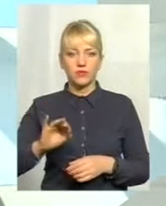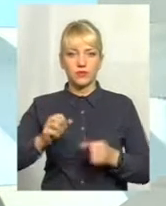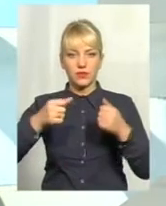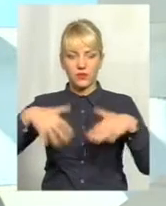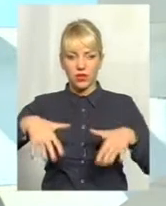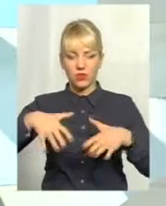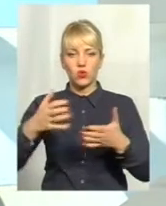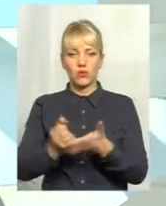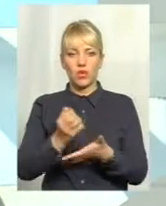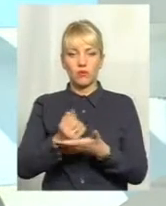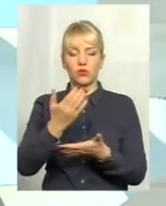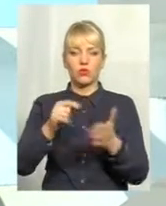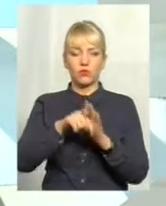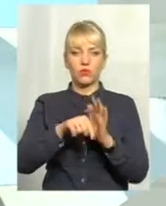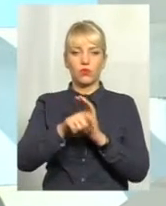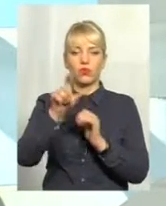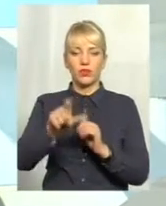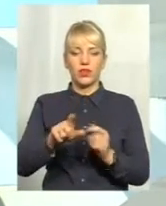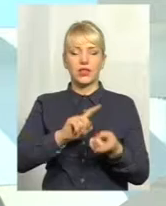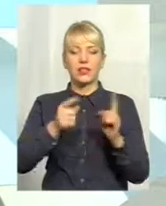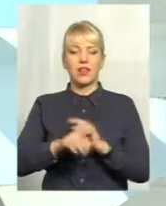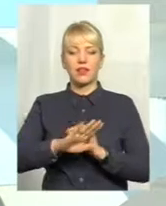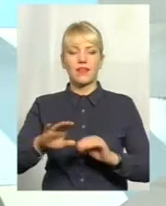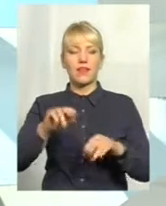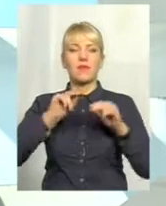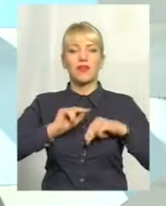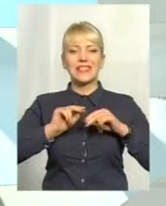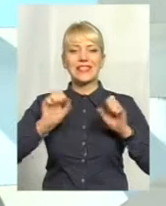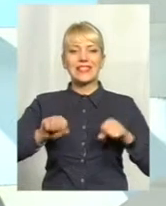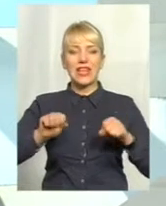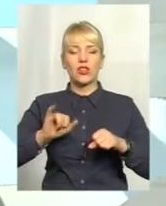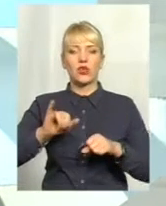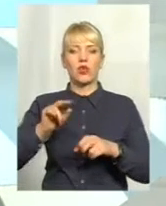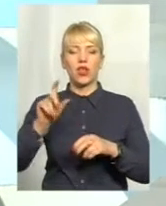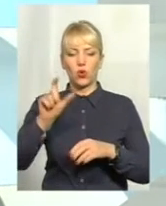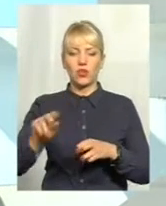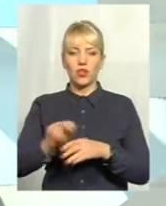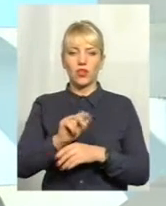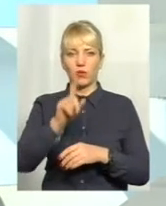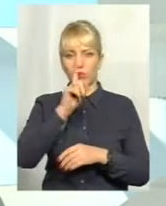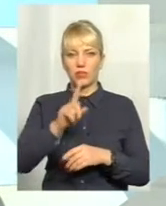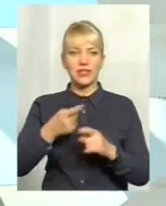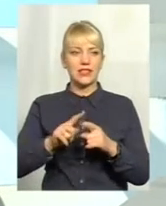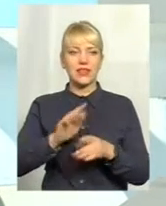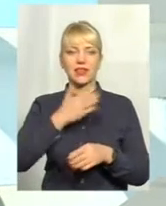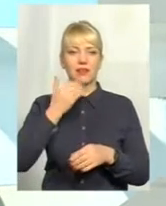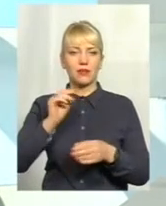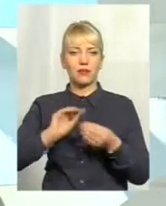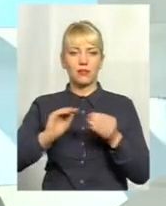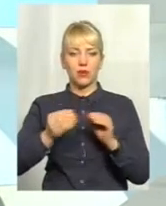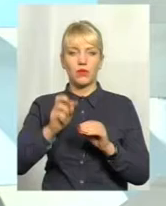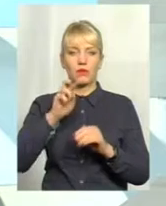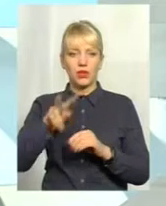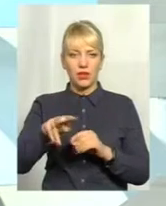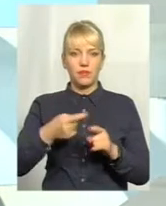втрату заробітку, тобто людина стала непрацездатною і лікується, то місяць часу це не є проблемою виплати лікарняне. Тобто,